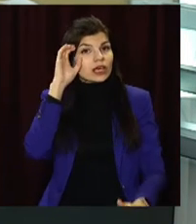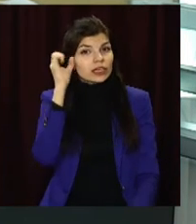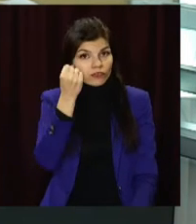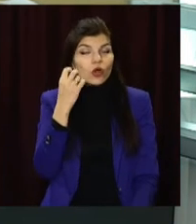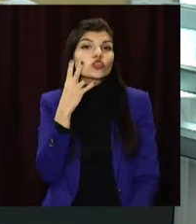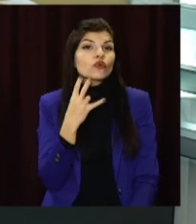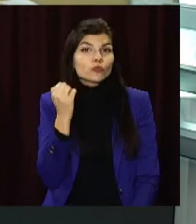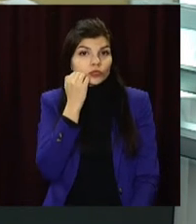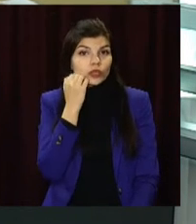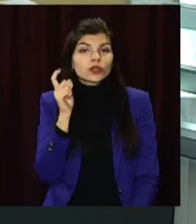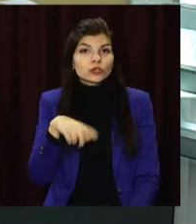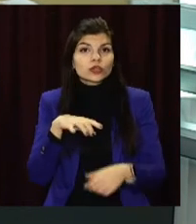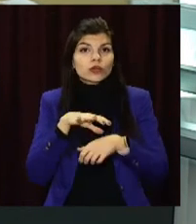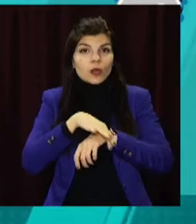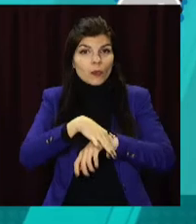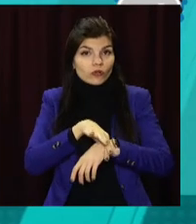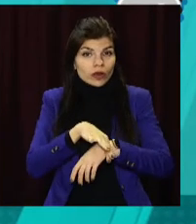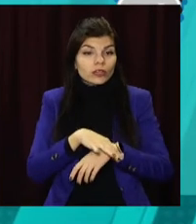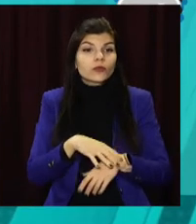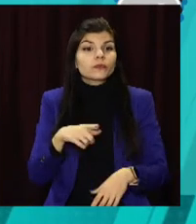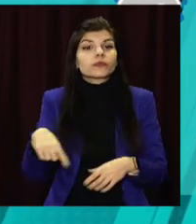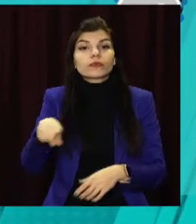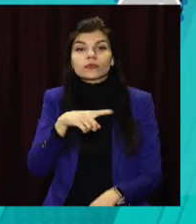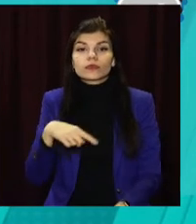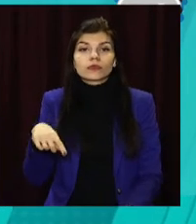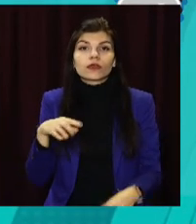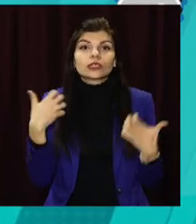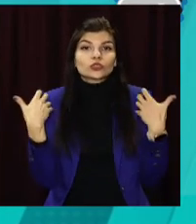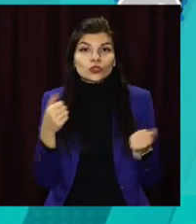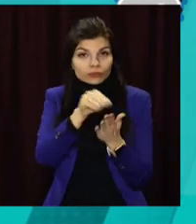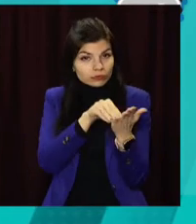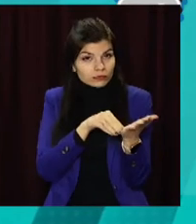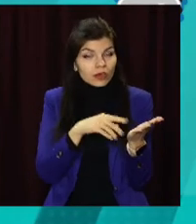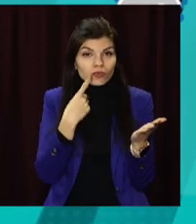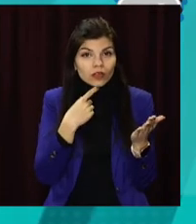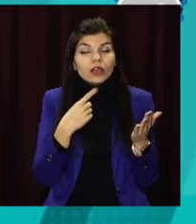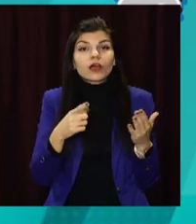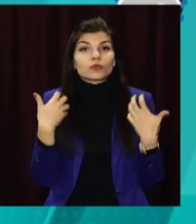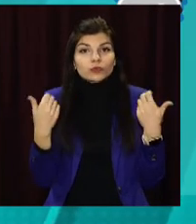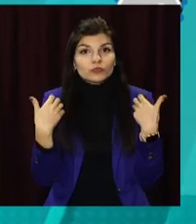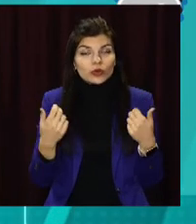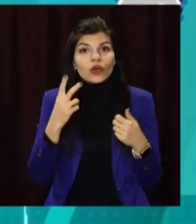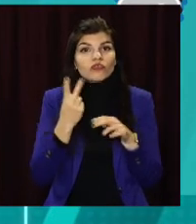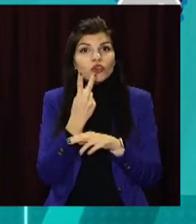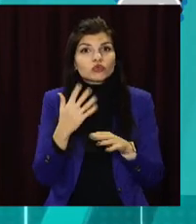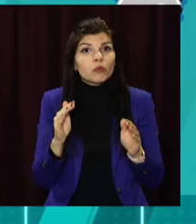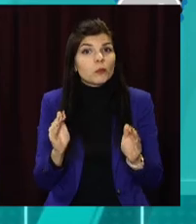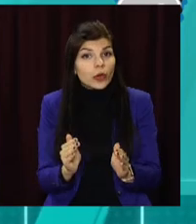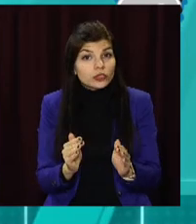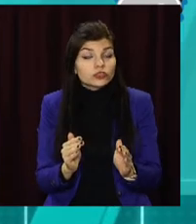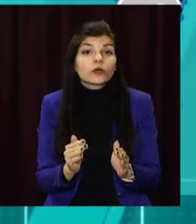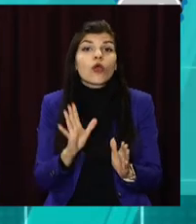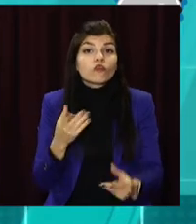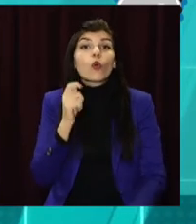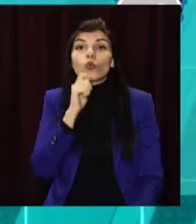Рогу, Новомосковська та Павлограда. Натомість, за даними обласного департаменту охорони здоров'я, недугу подолали вдвічі менше мешканців. Загалом